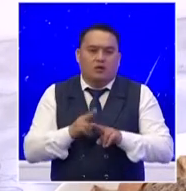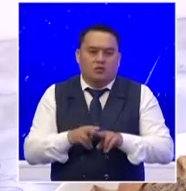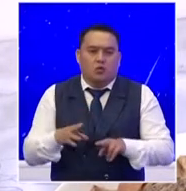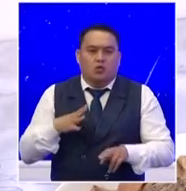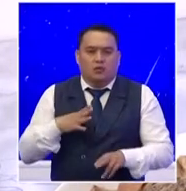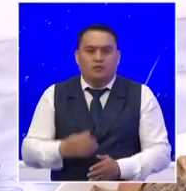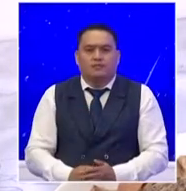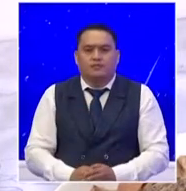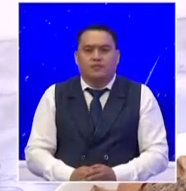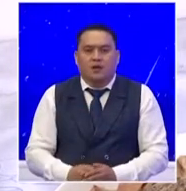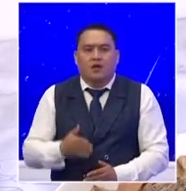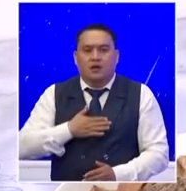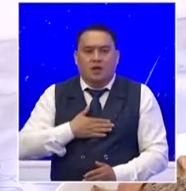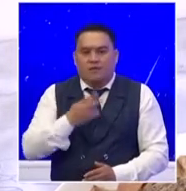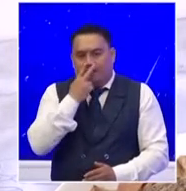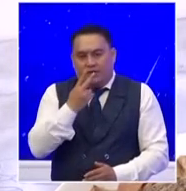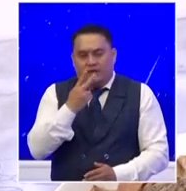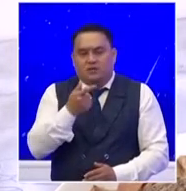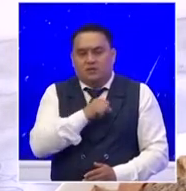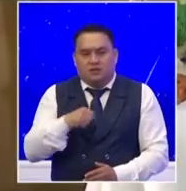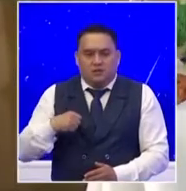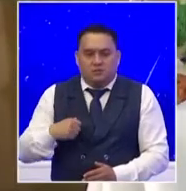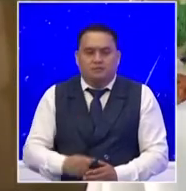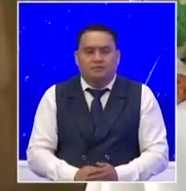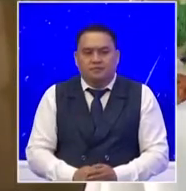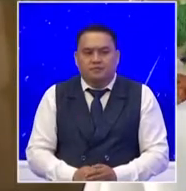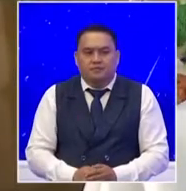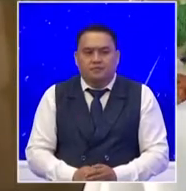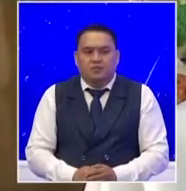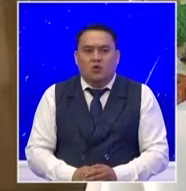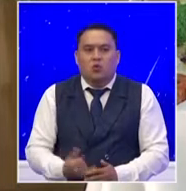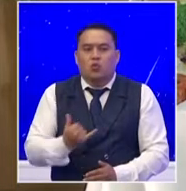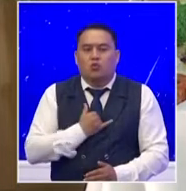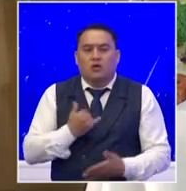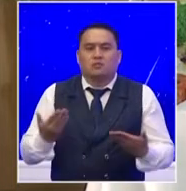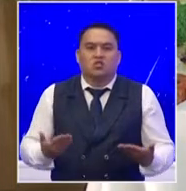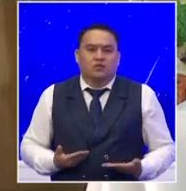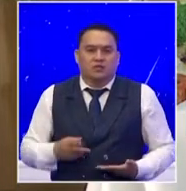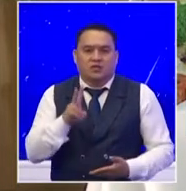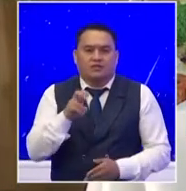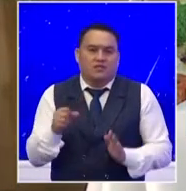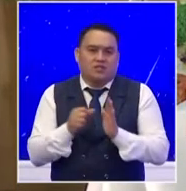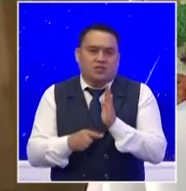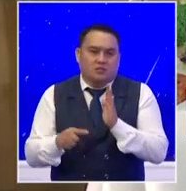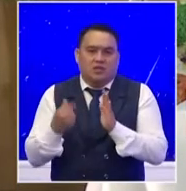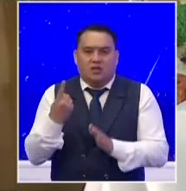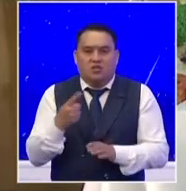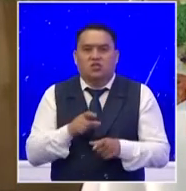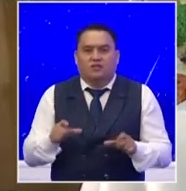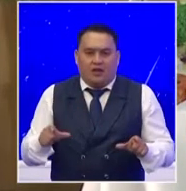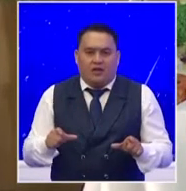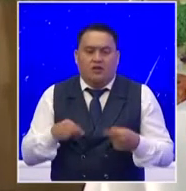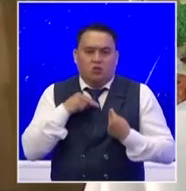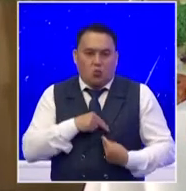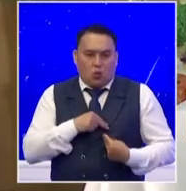осажденного Петербурга. Я это видела своими глазами. В нашем доме-интернате проживает 271 человек, из них 42